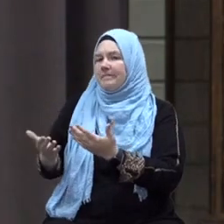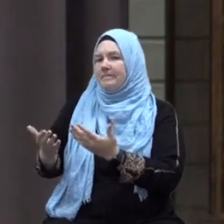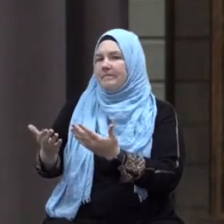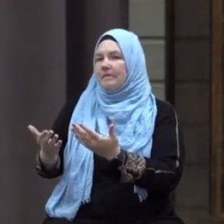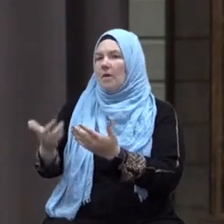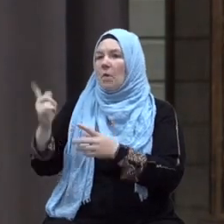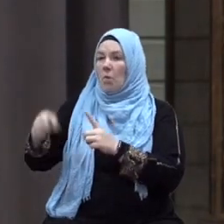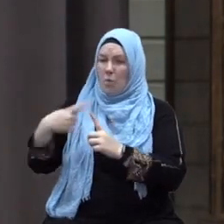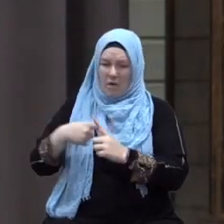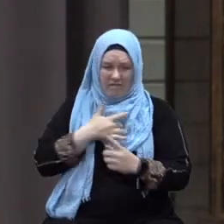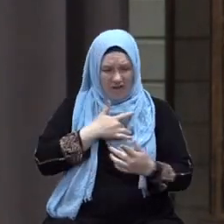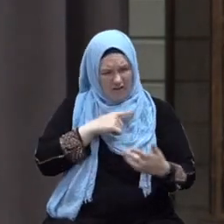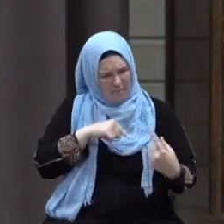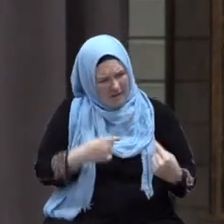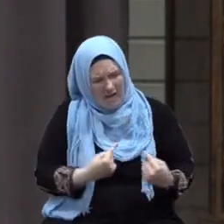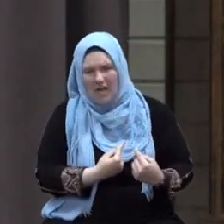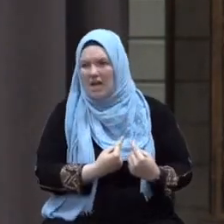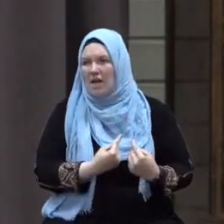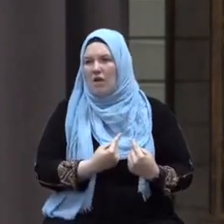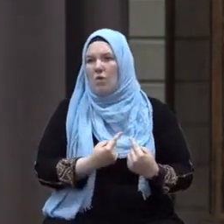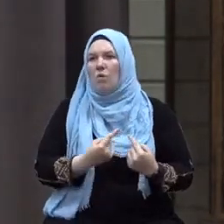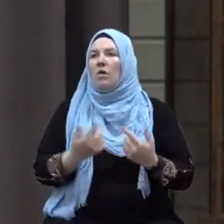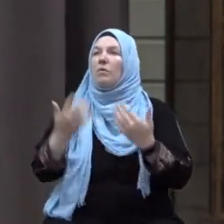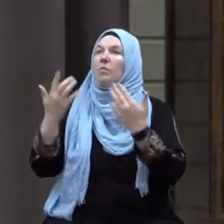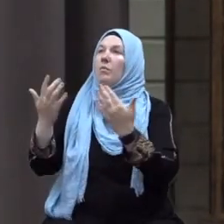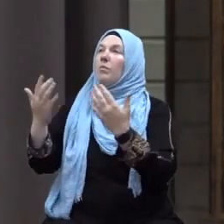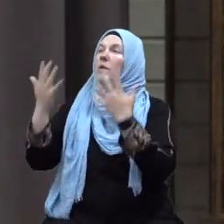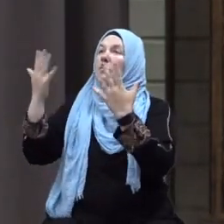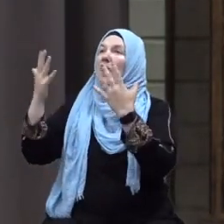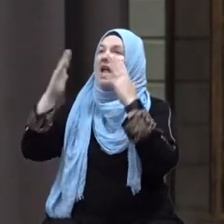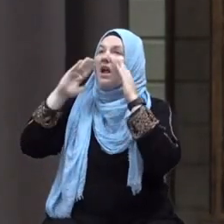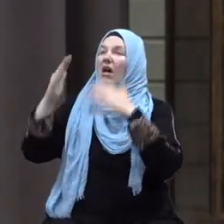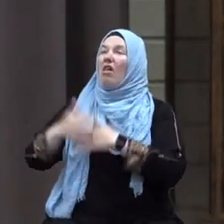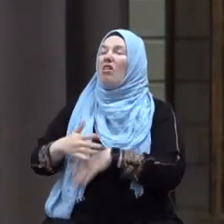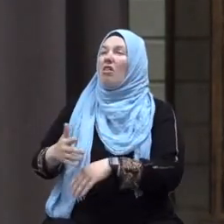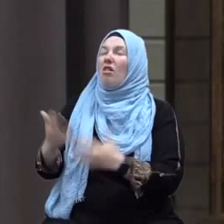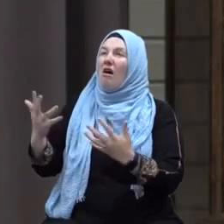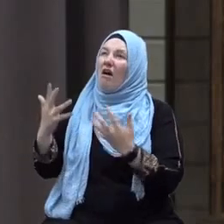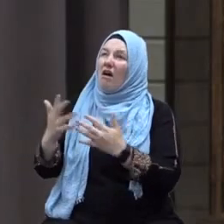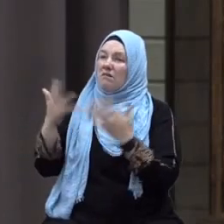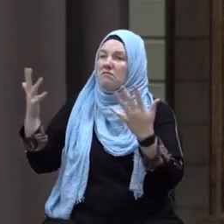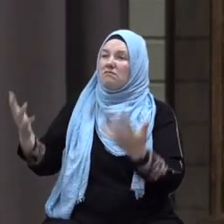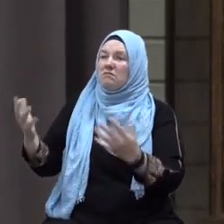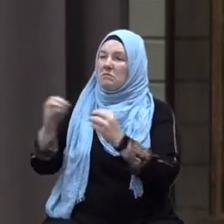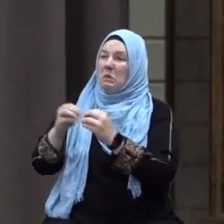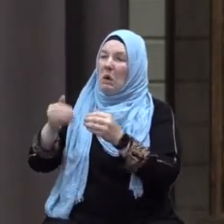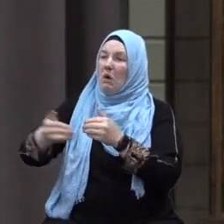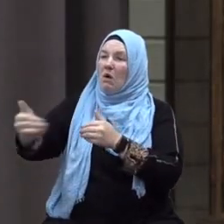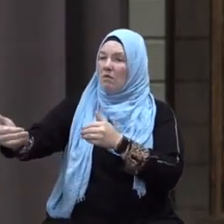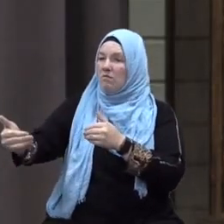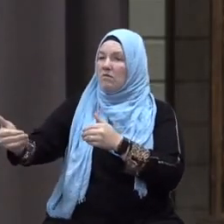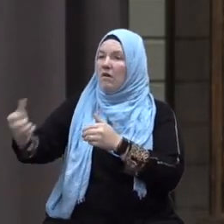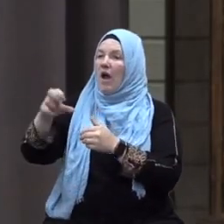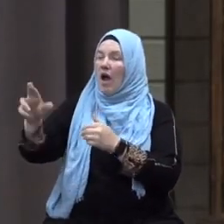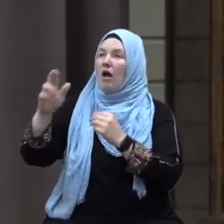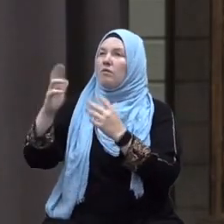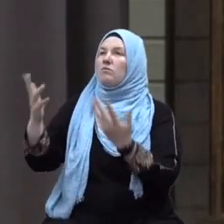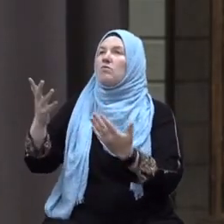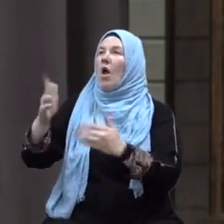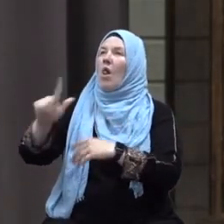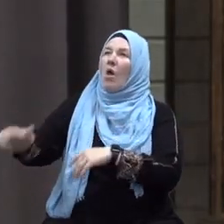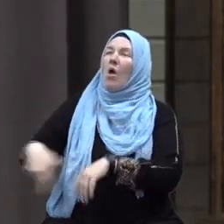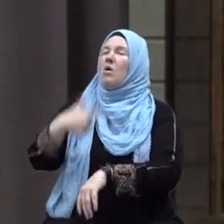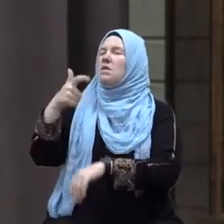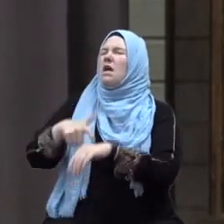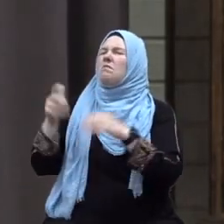عَرِيضٍ. When we are hurting, we pray a lot and we pray longest. But when we are comfortable,